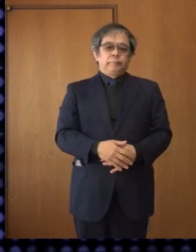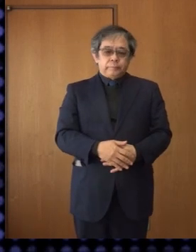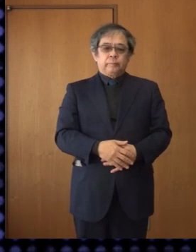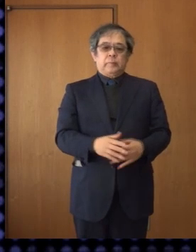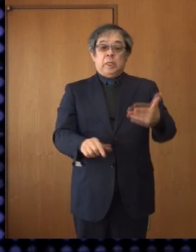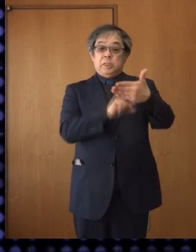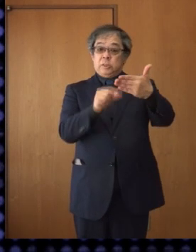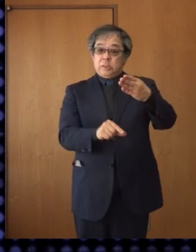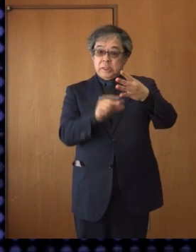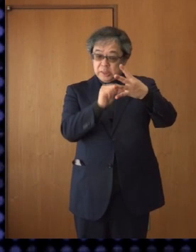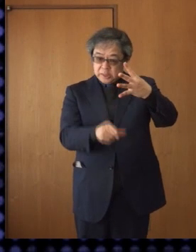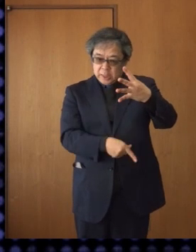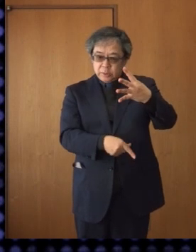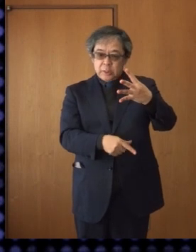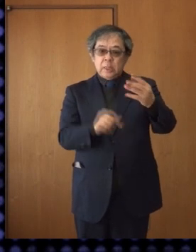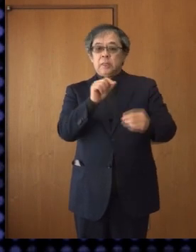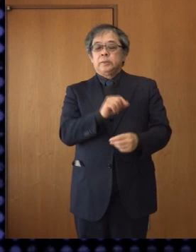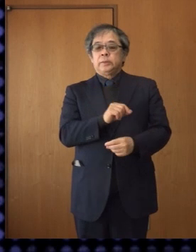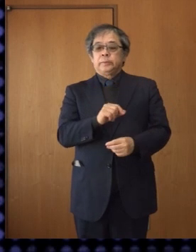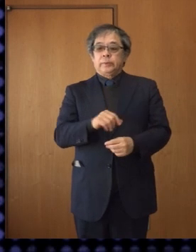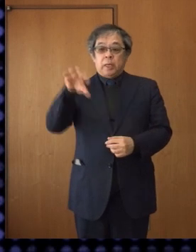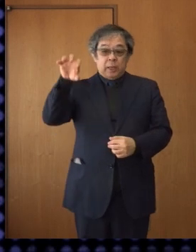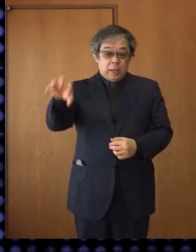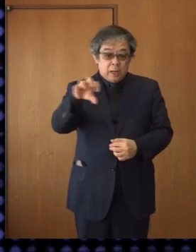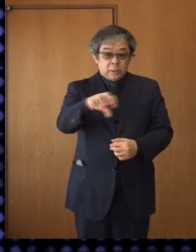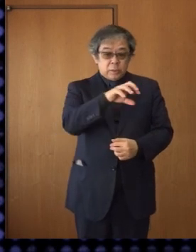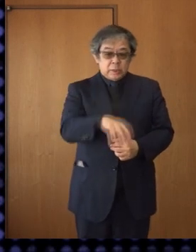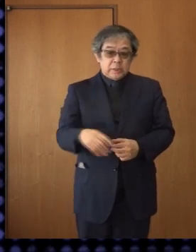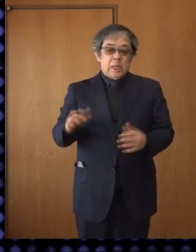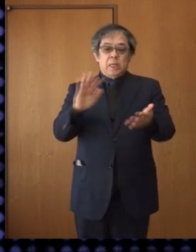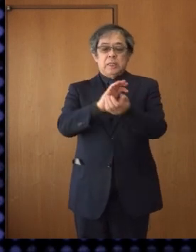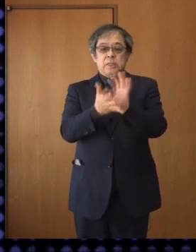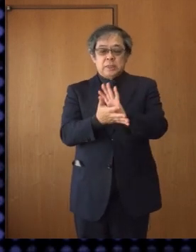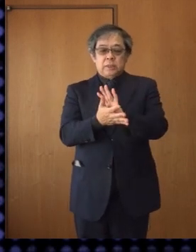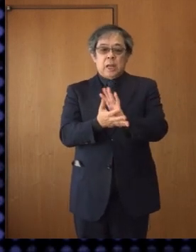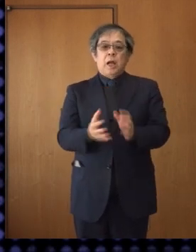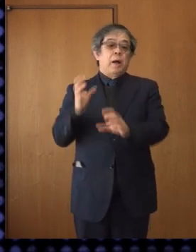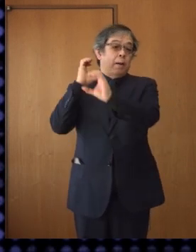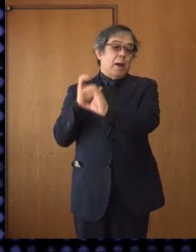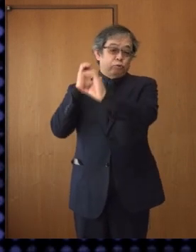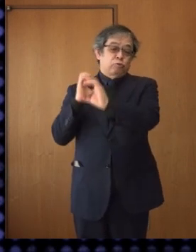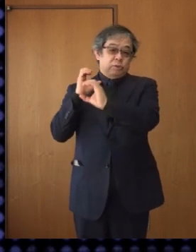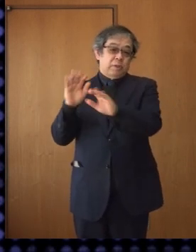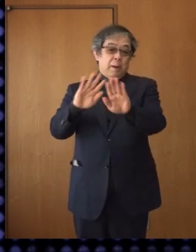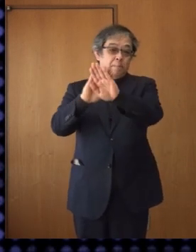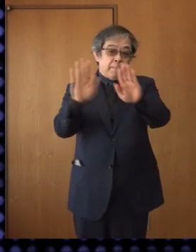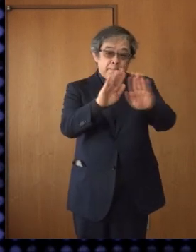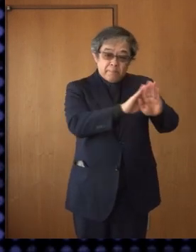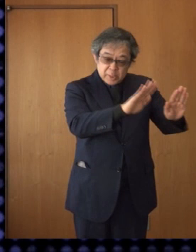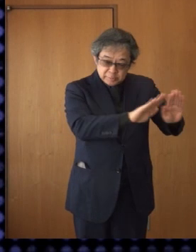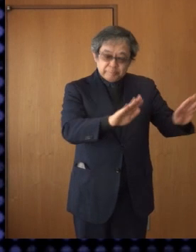4月には聖蹟桜祭りはじめ、市内各地で桜祭りが開催されました